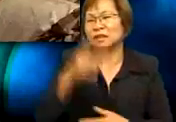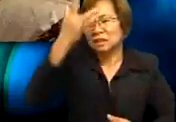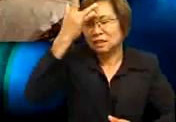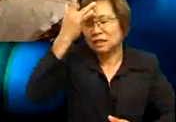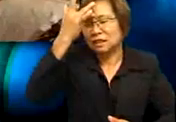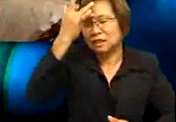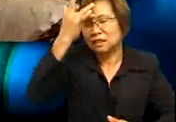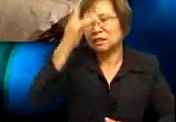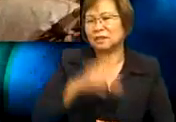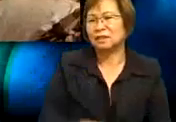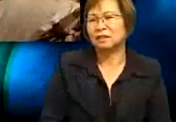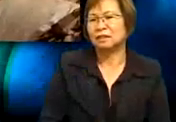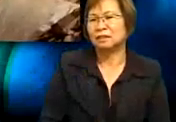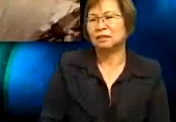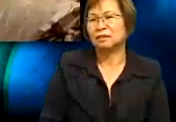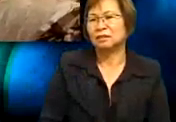Aduh, sakitnya.